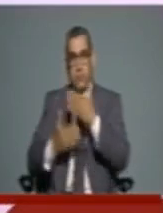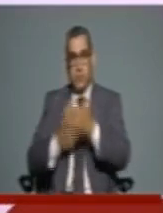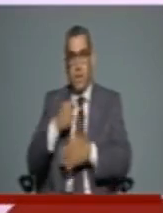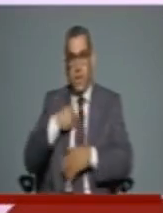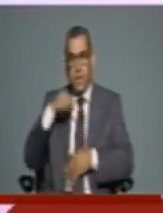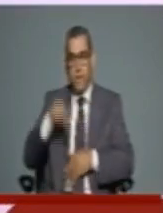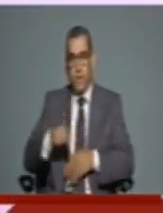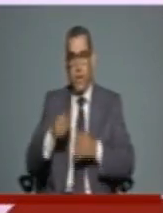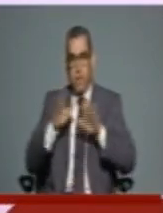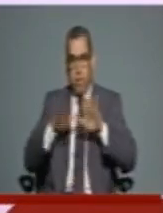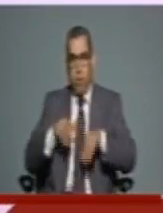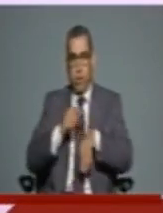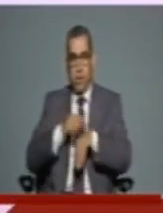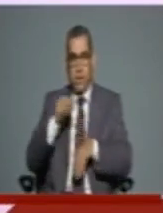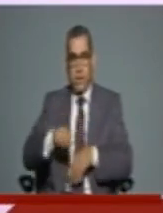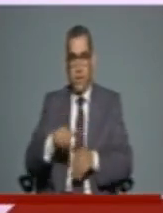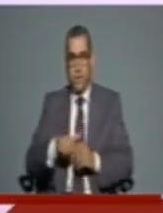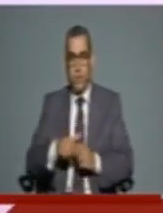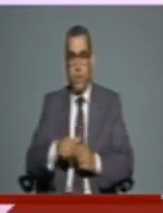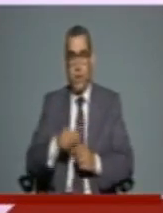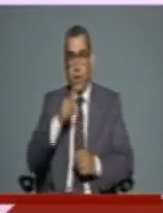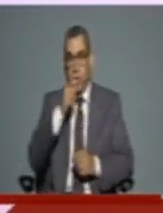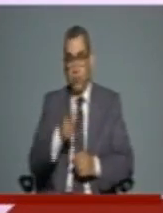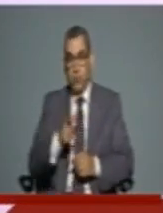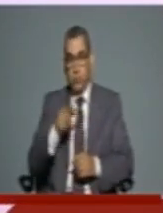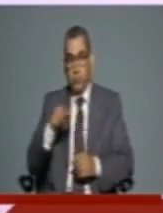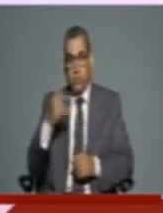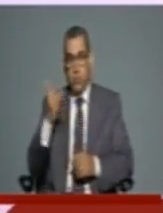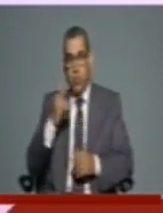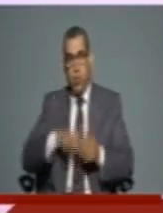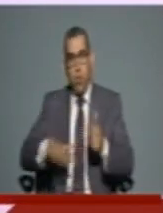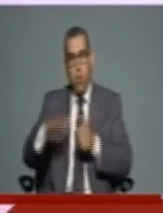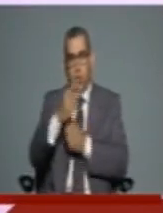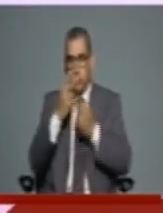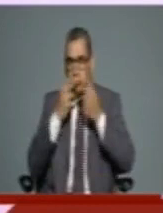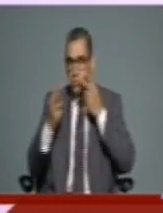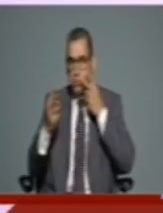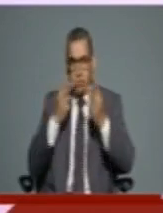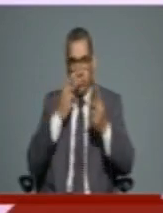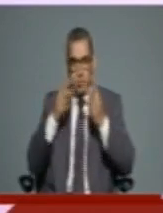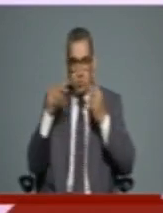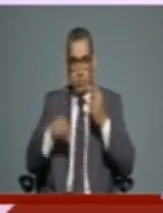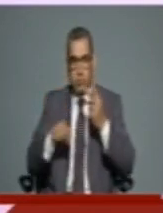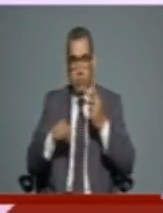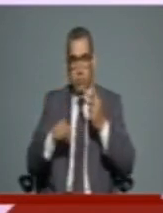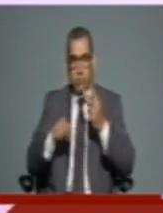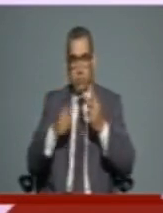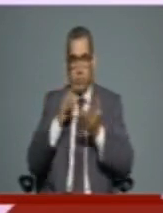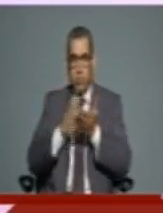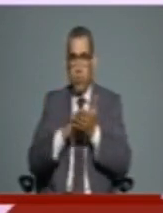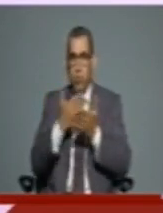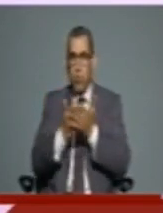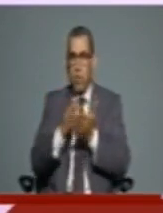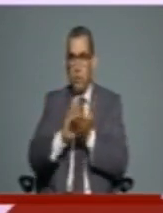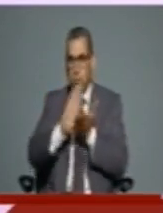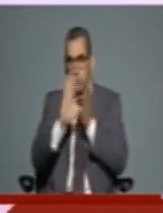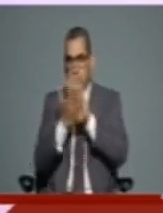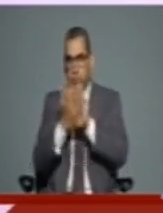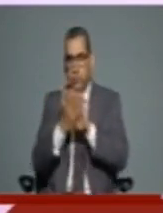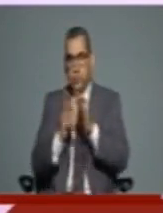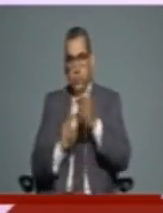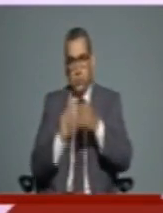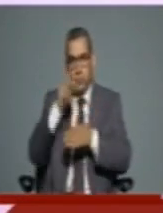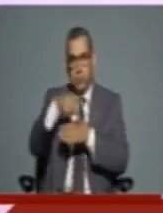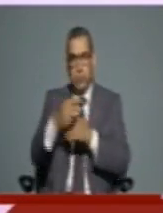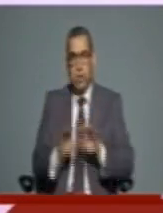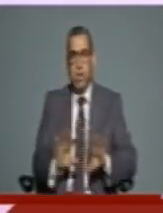الآن، هذا وكل ما شاهدناه إنما يترجم على هذا العبور